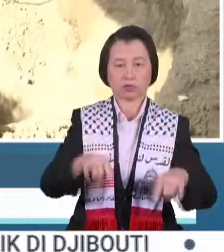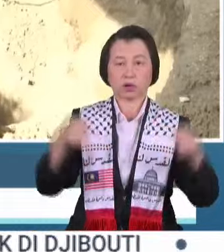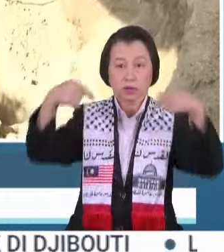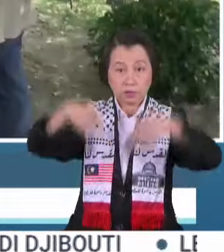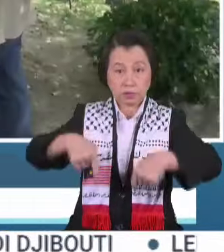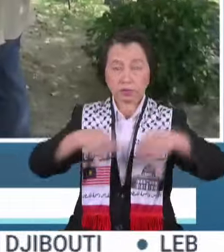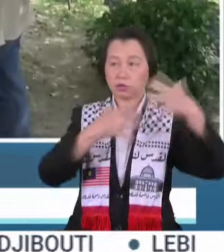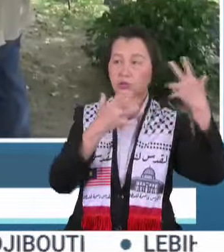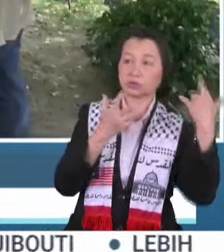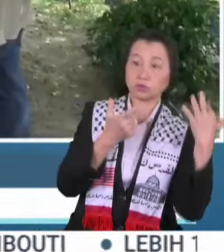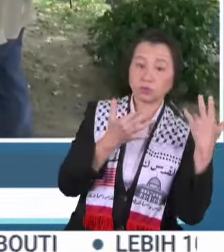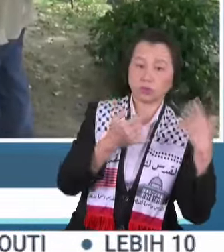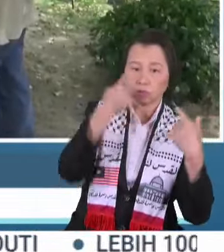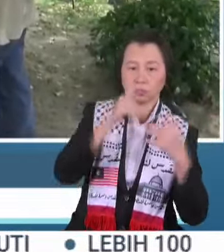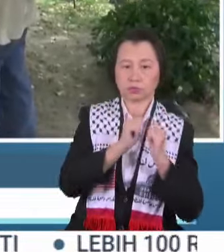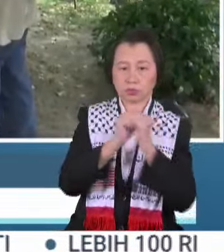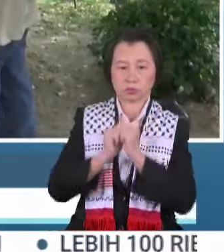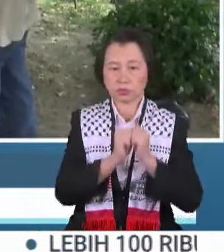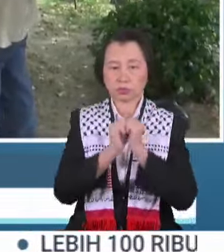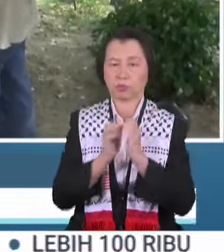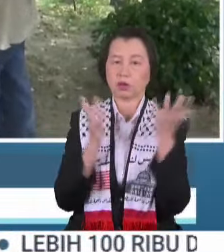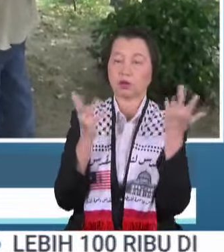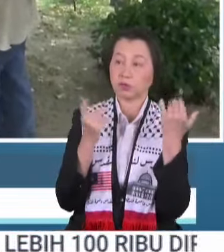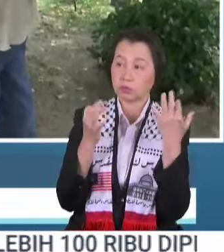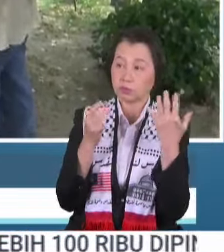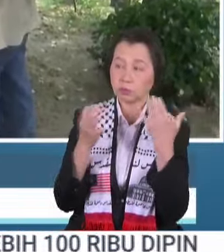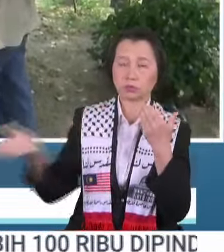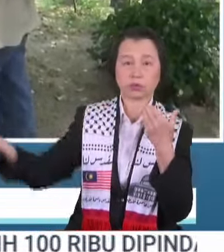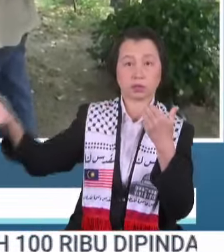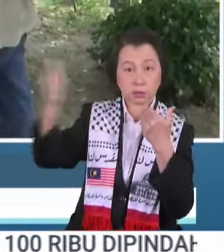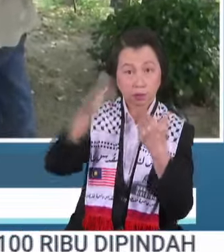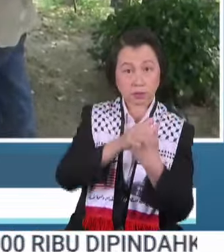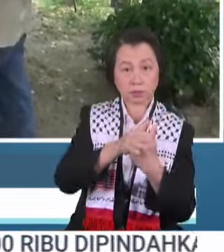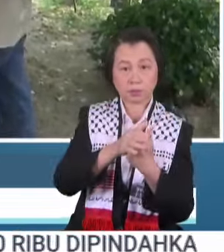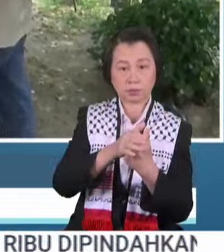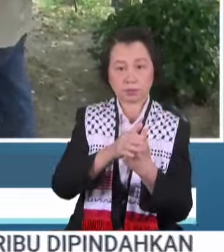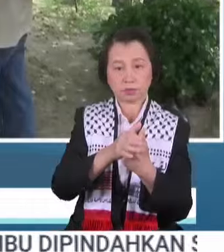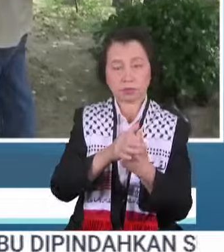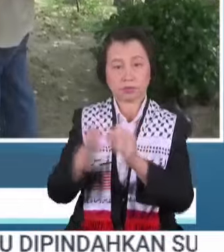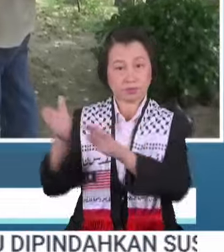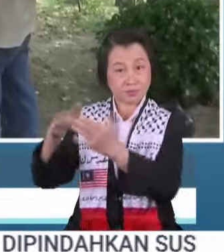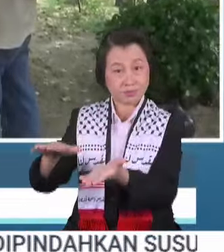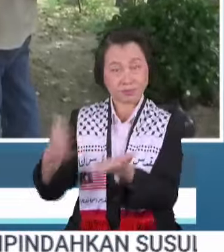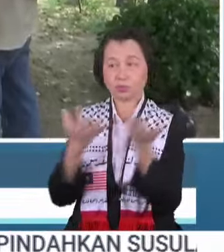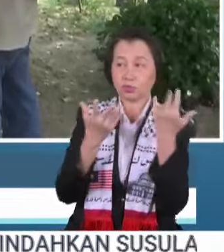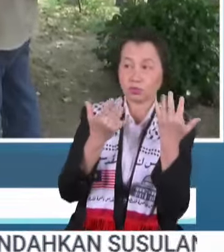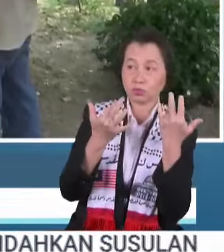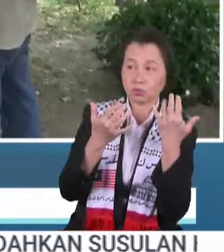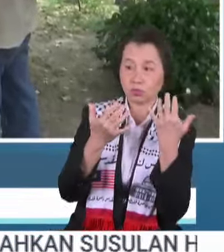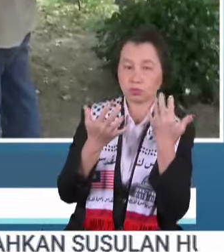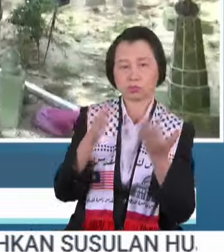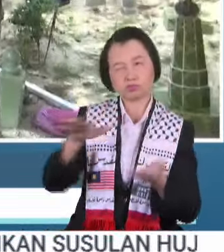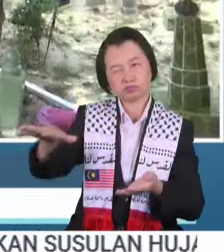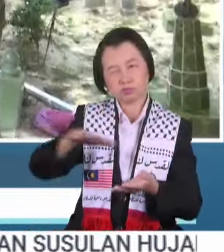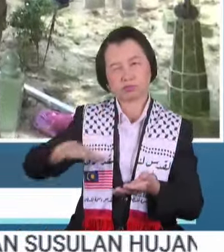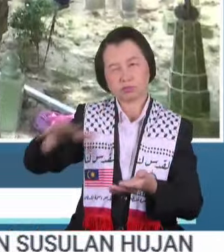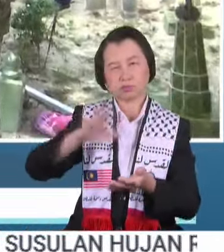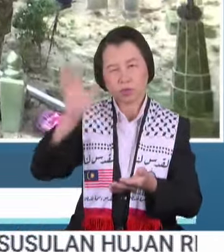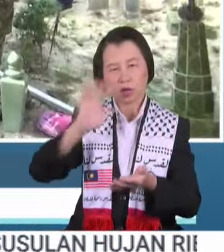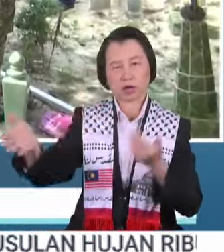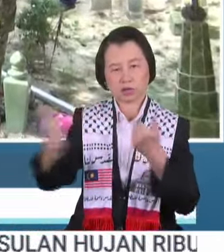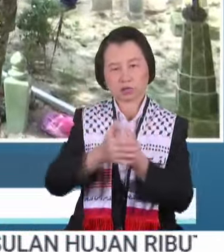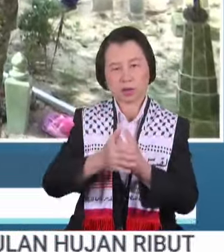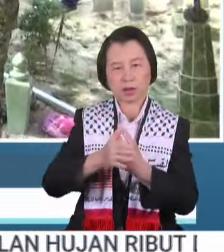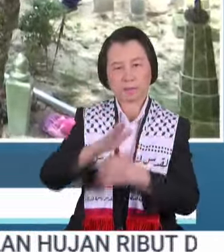sini untuk bersama-sama menantikan ketibaan jenazah pada yang dijangka akan